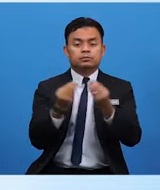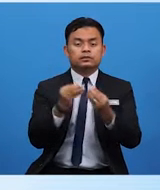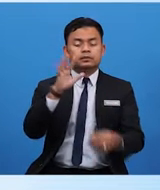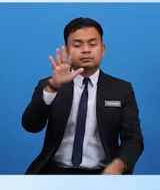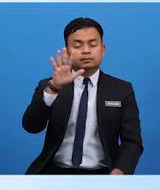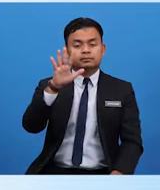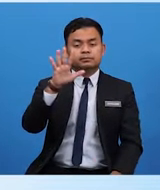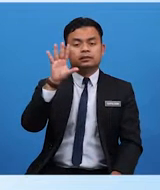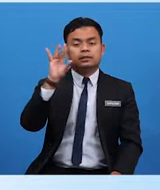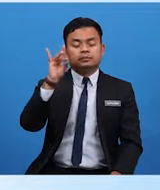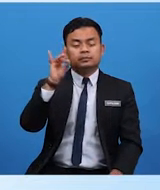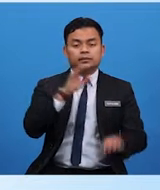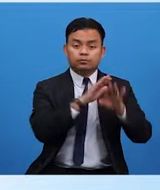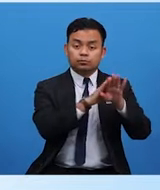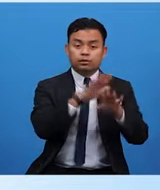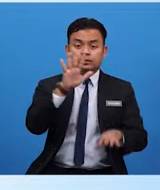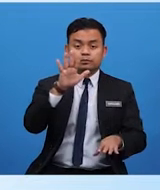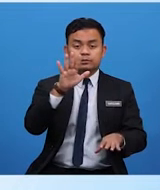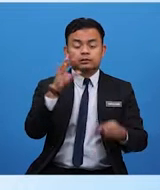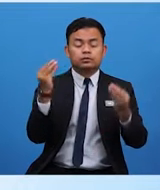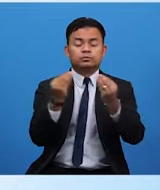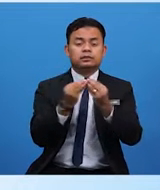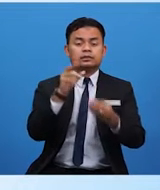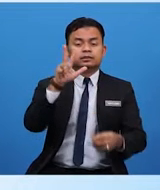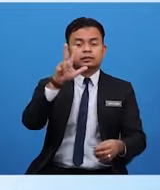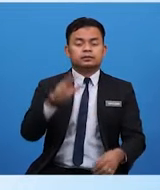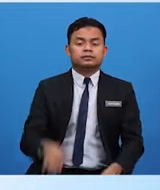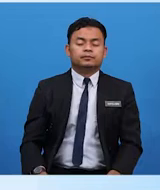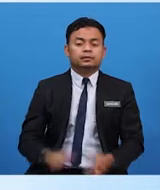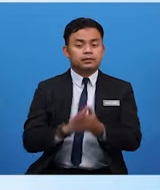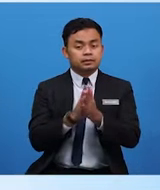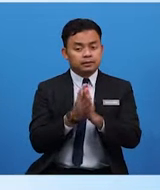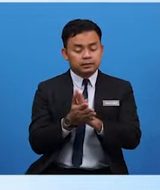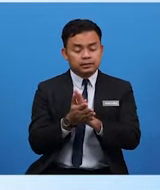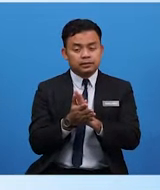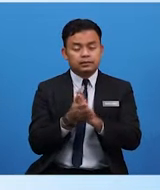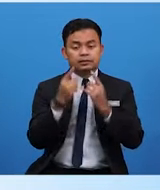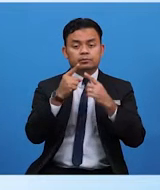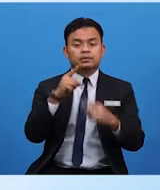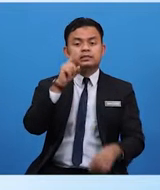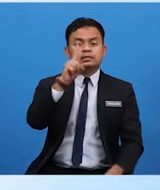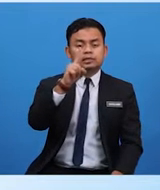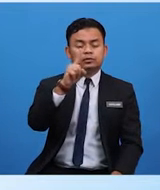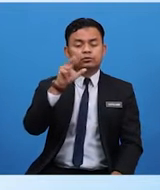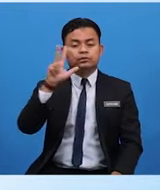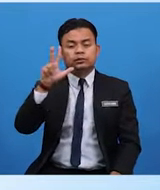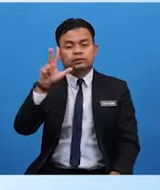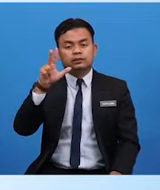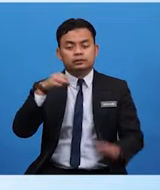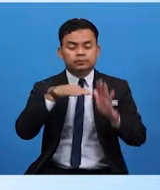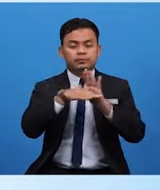58 tolak 5 = 3 maka jawabannya ialah 13 atau